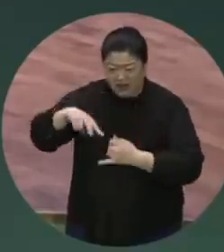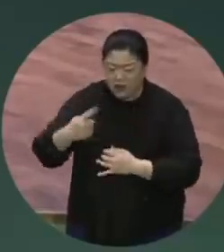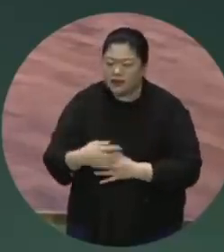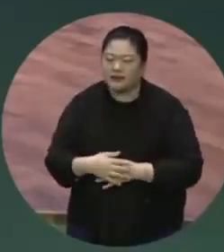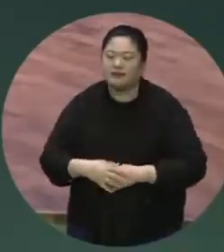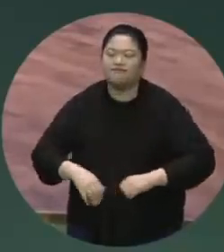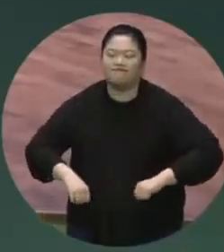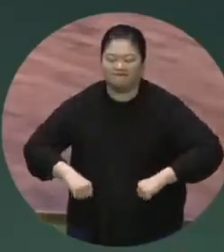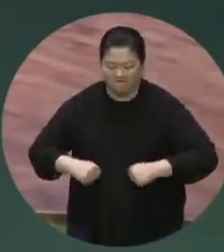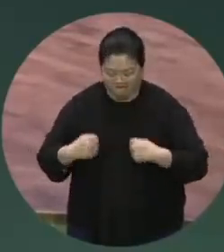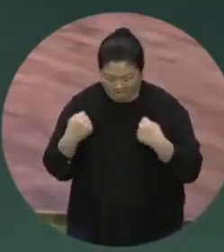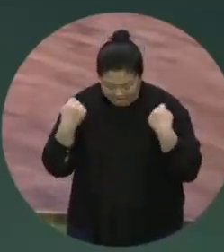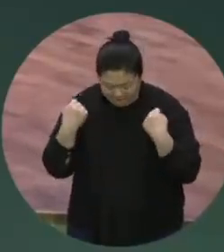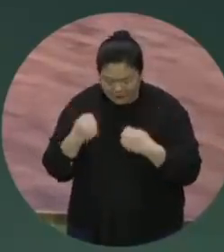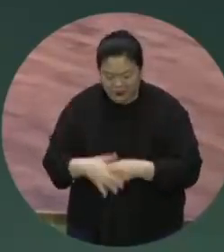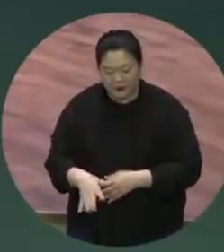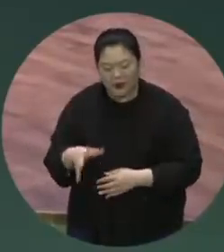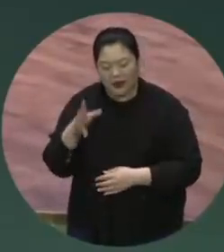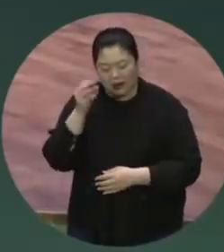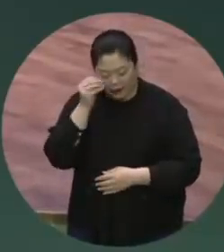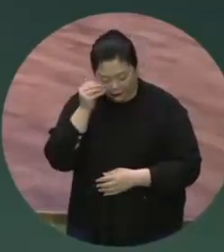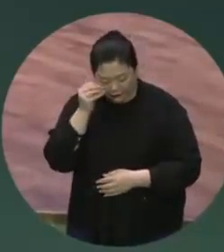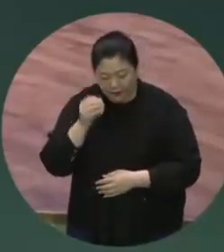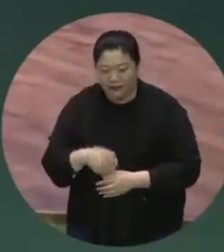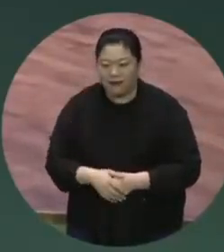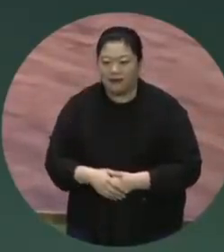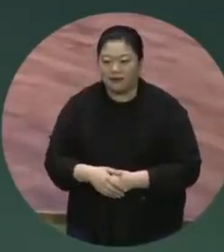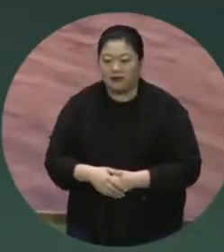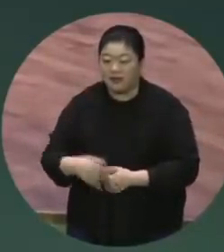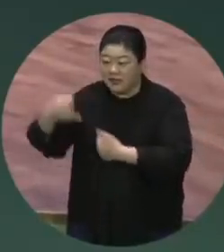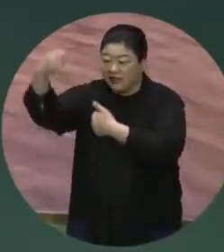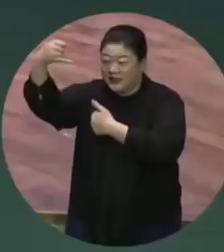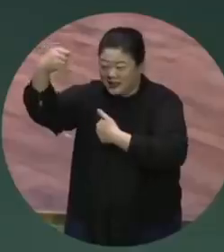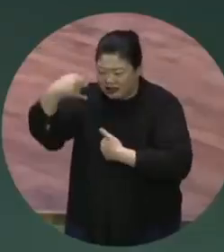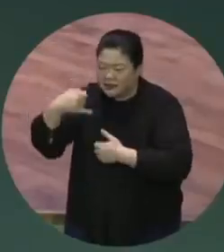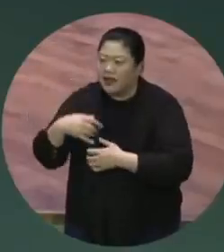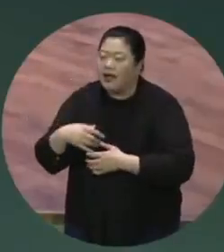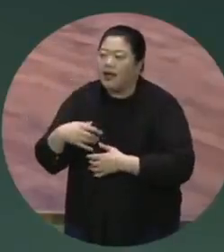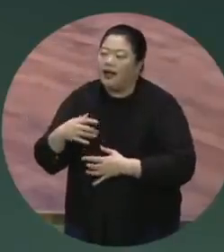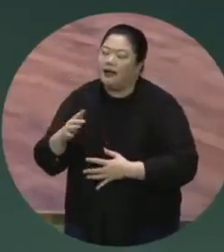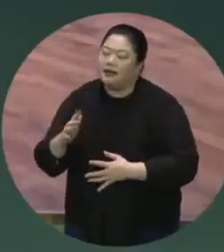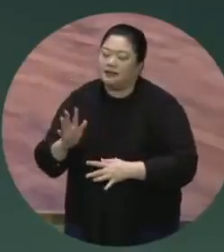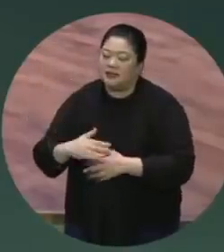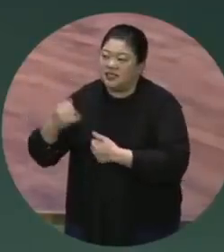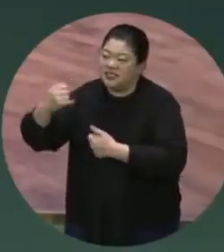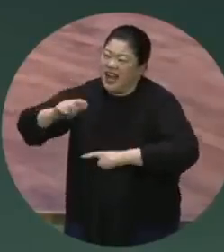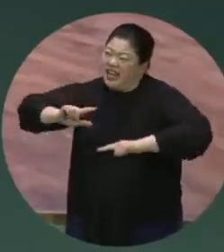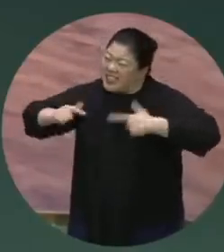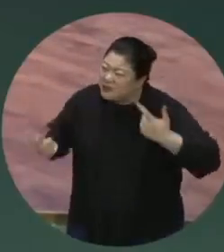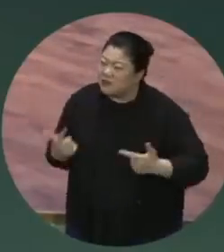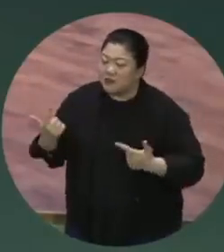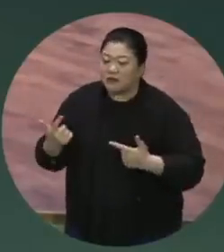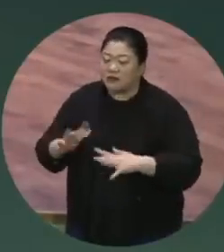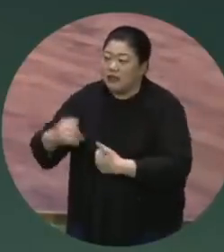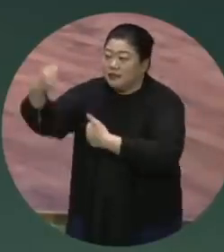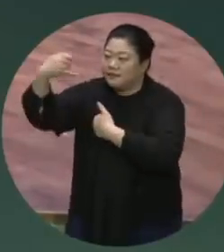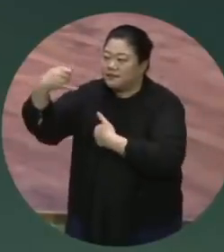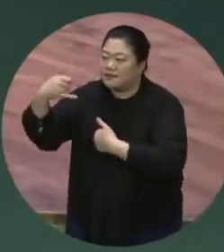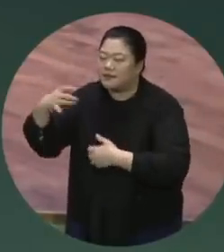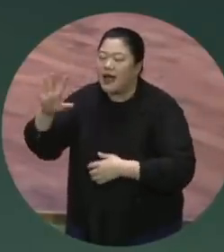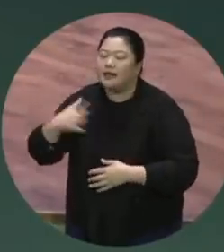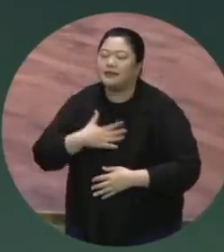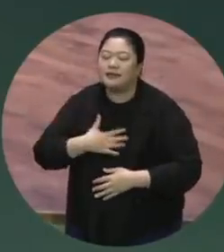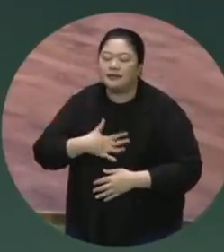힘주고 금방도 여자가 말을 하면 아내가 말하면 듣고 그래 말이요. 순종하고 이래야 돼야 그것이 행복한 거지.